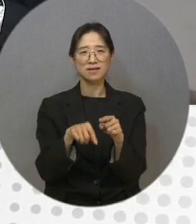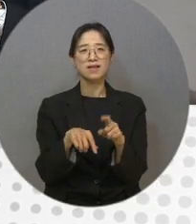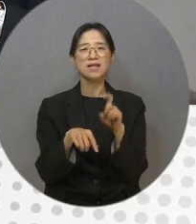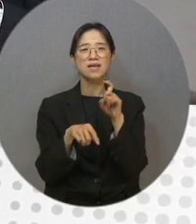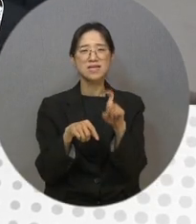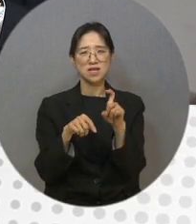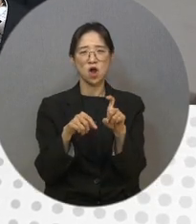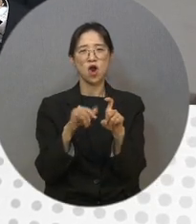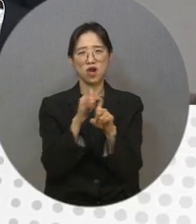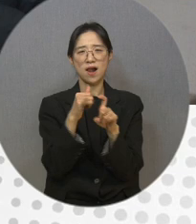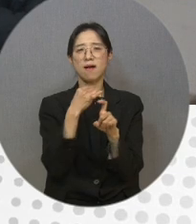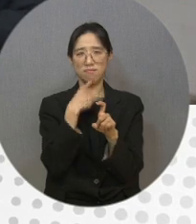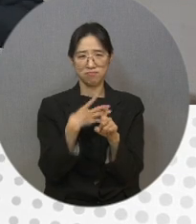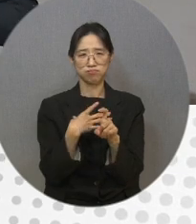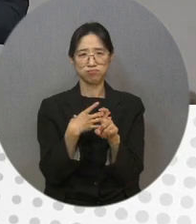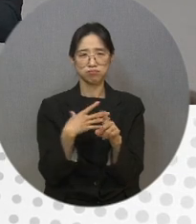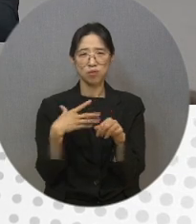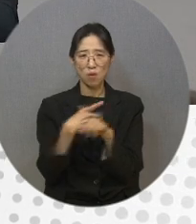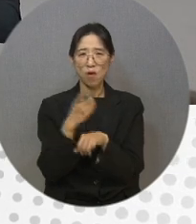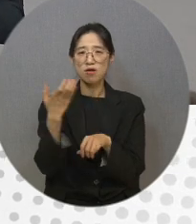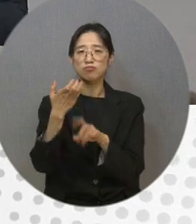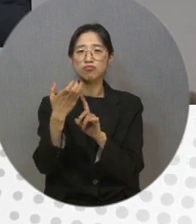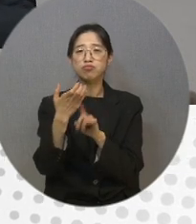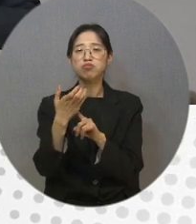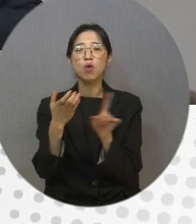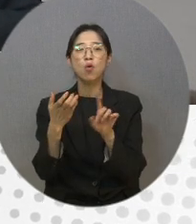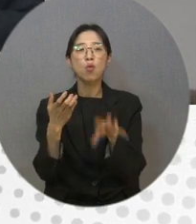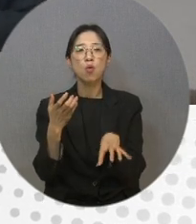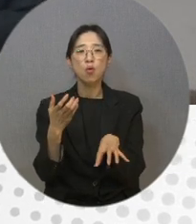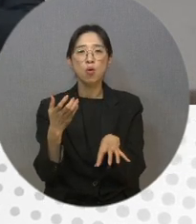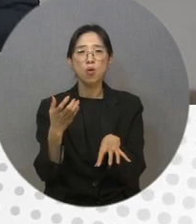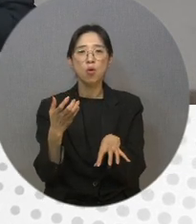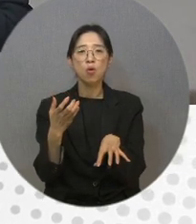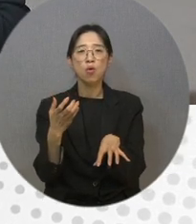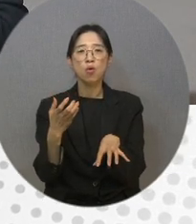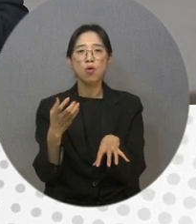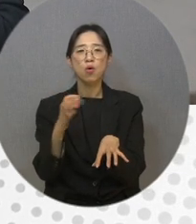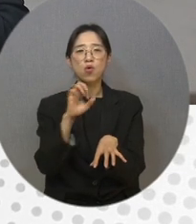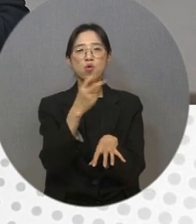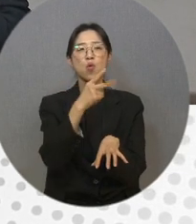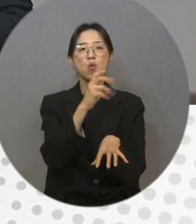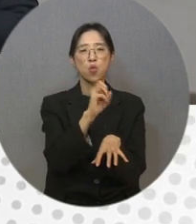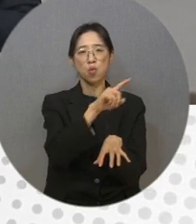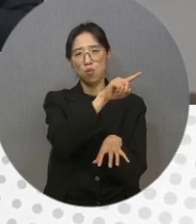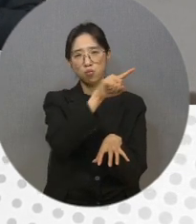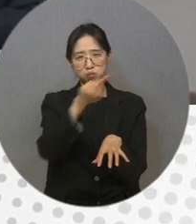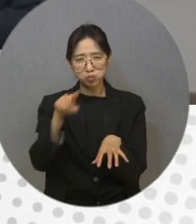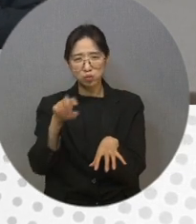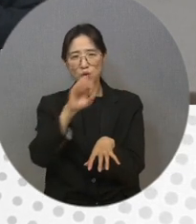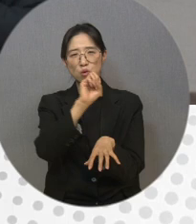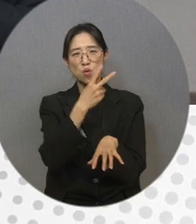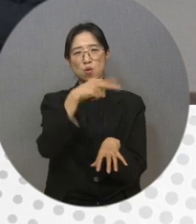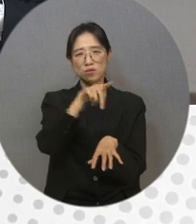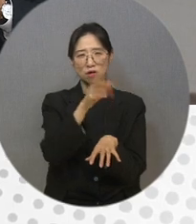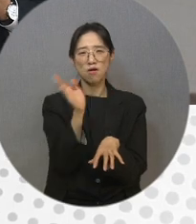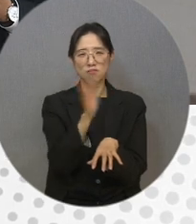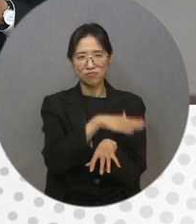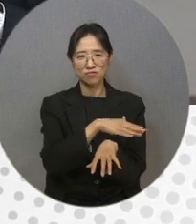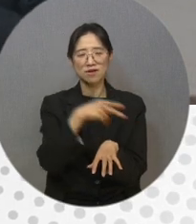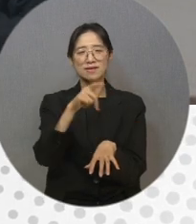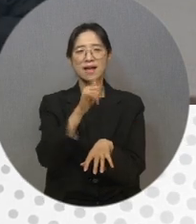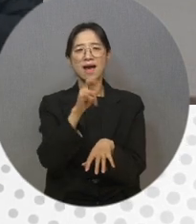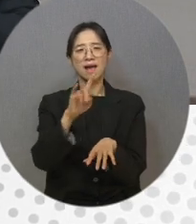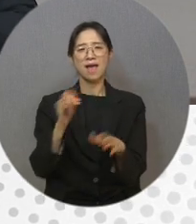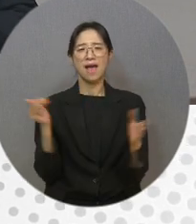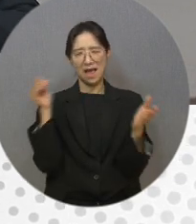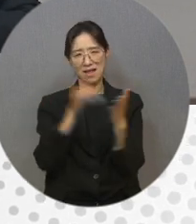제후밖에 없었어요. 그리고 나머지 90명의 제후는 어디에 있었나? 요동에서부터 요동 밑으로 요서부터 시작해서